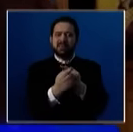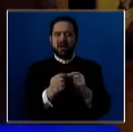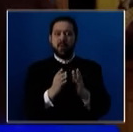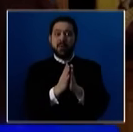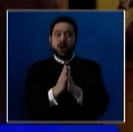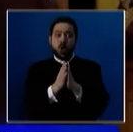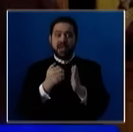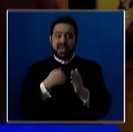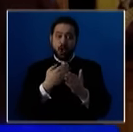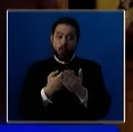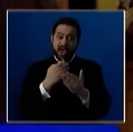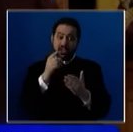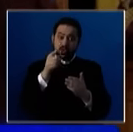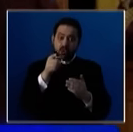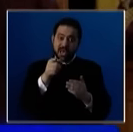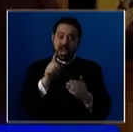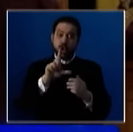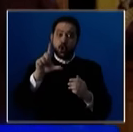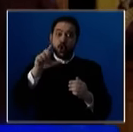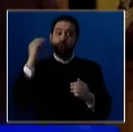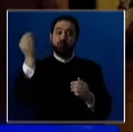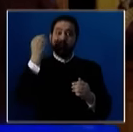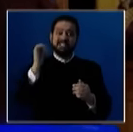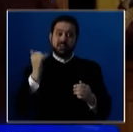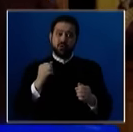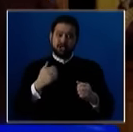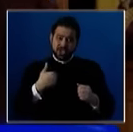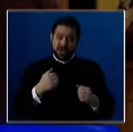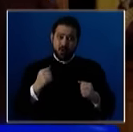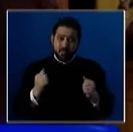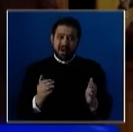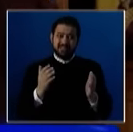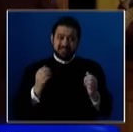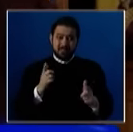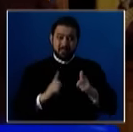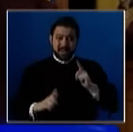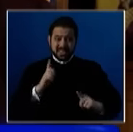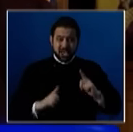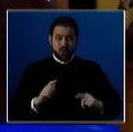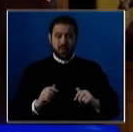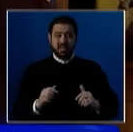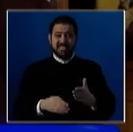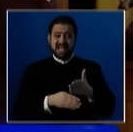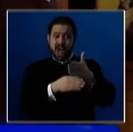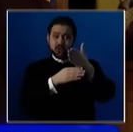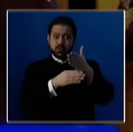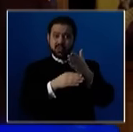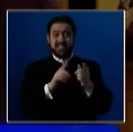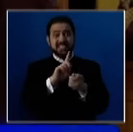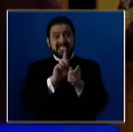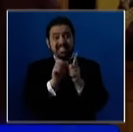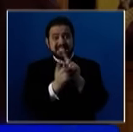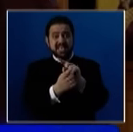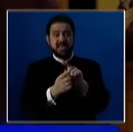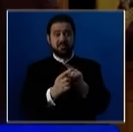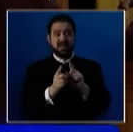lui Dumnezeu, ca să-l ajute și mă silesc și eu să-l ajut în încercarea lui, strădania lui de a se pocăi,